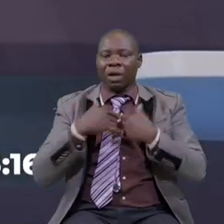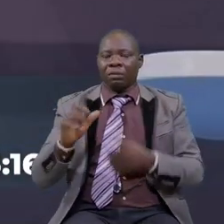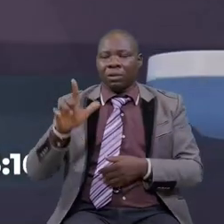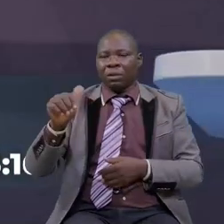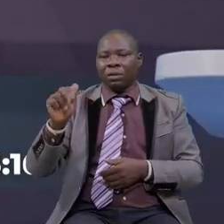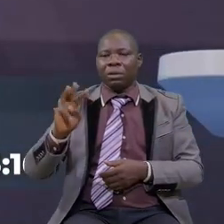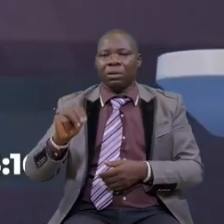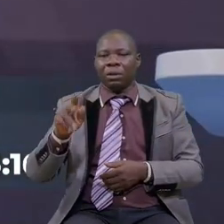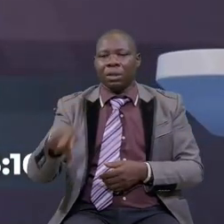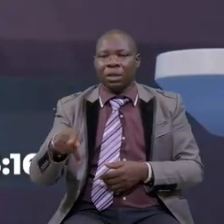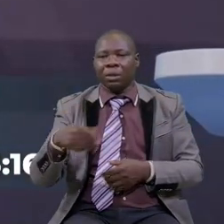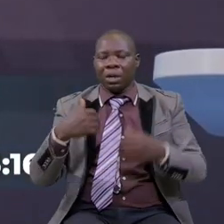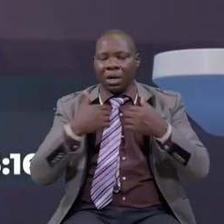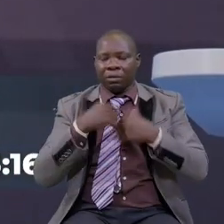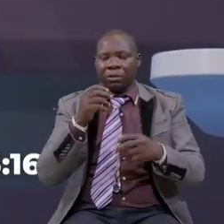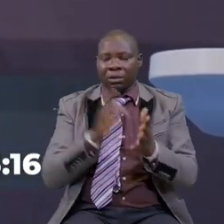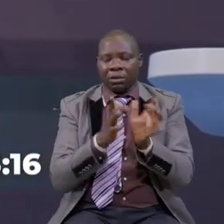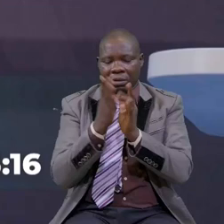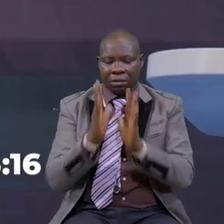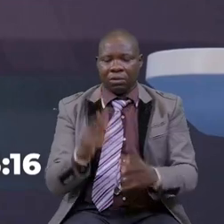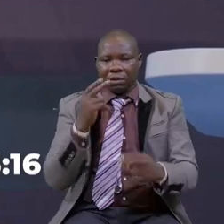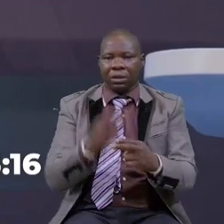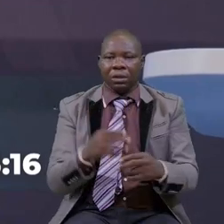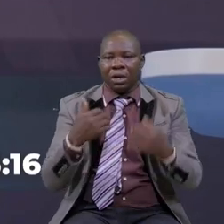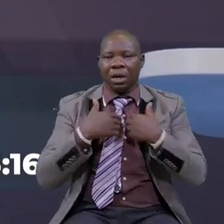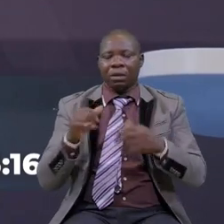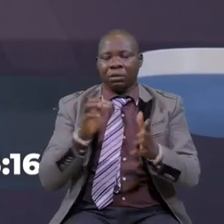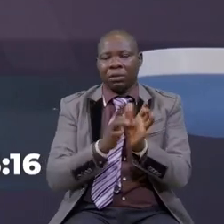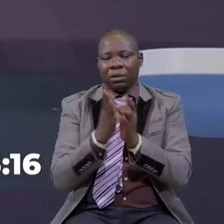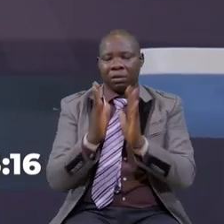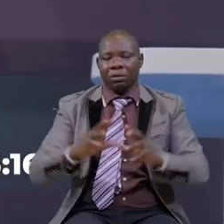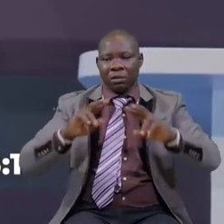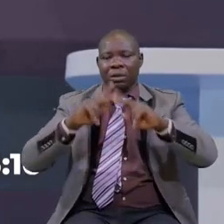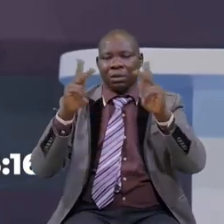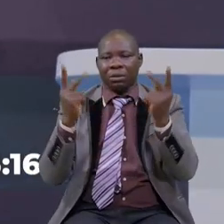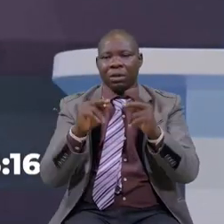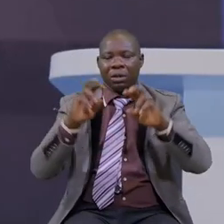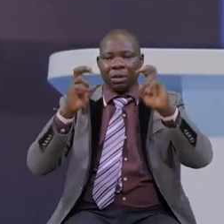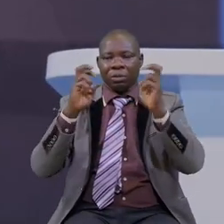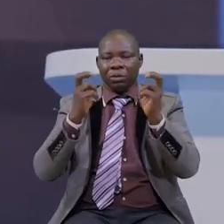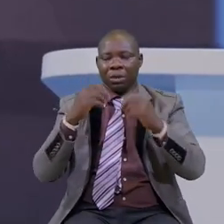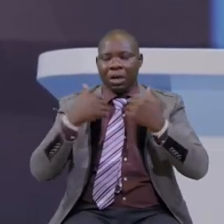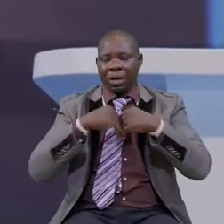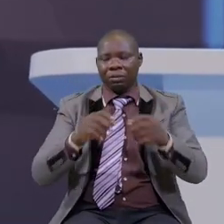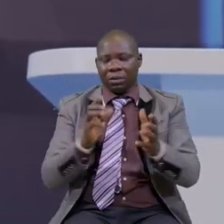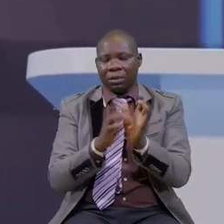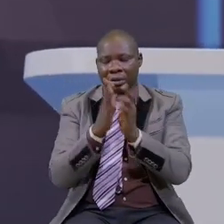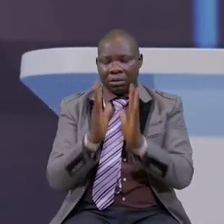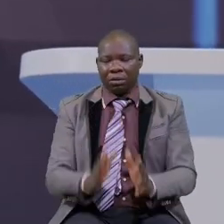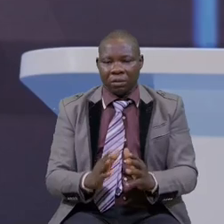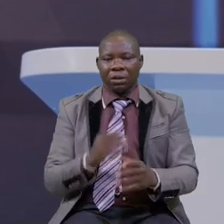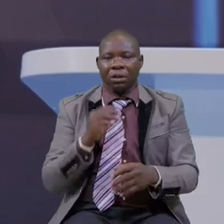la lampe, ayant les noms chrétiens, ayant les titres chrétiens, ayant le ministère chrétien,